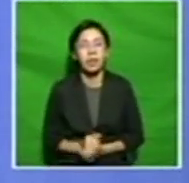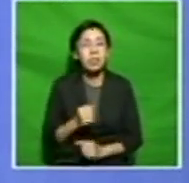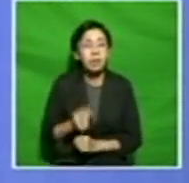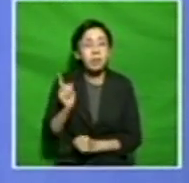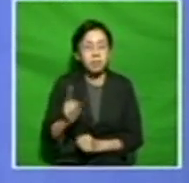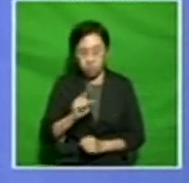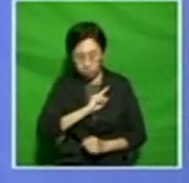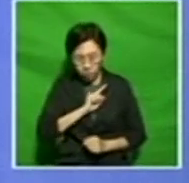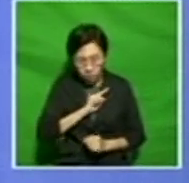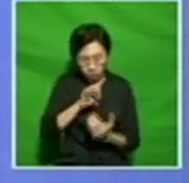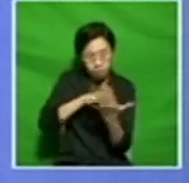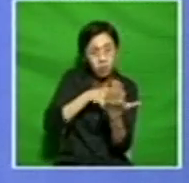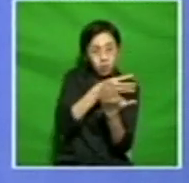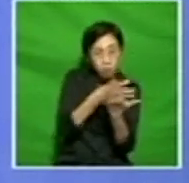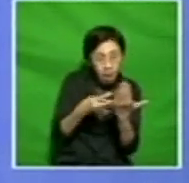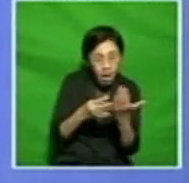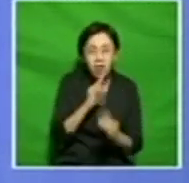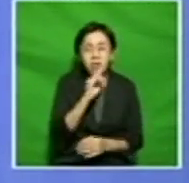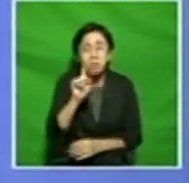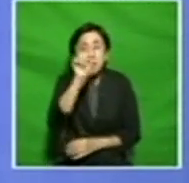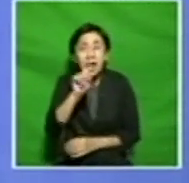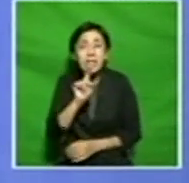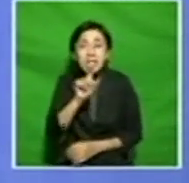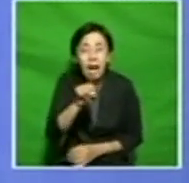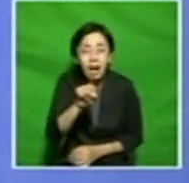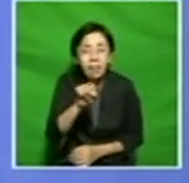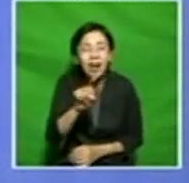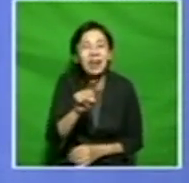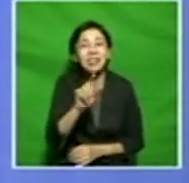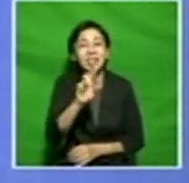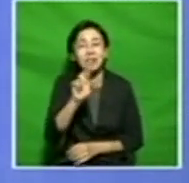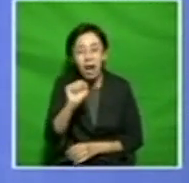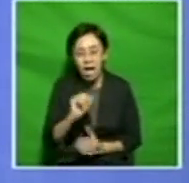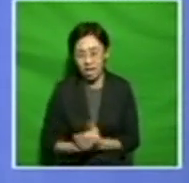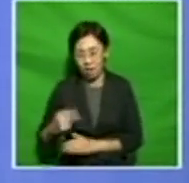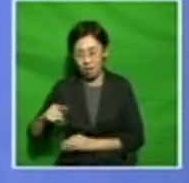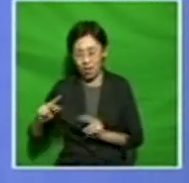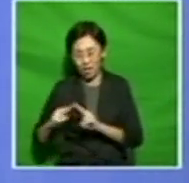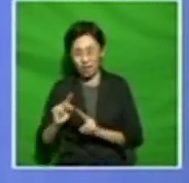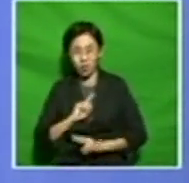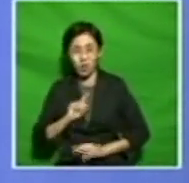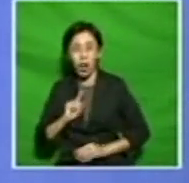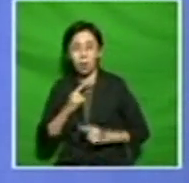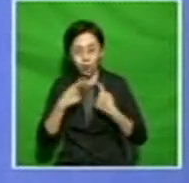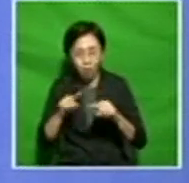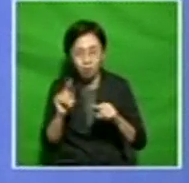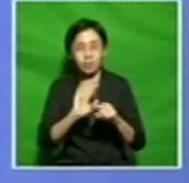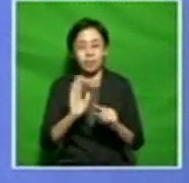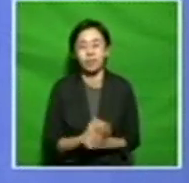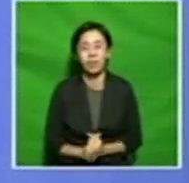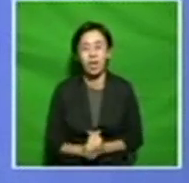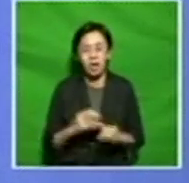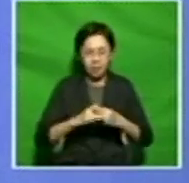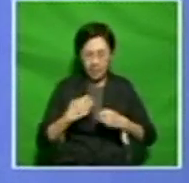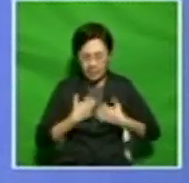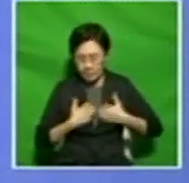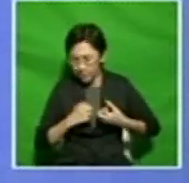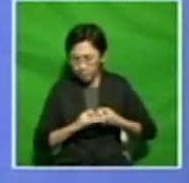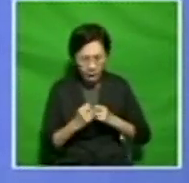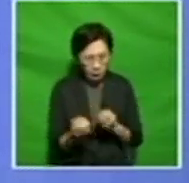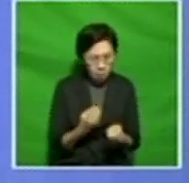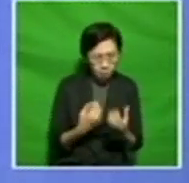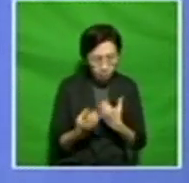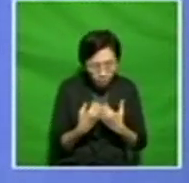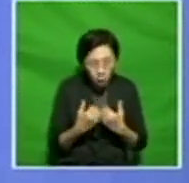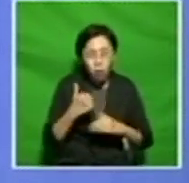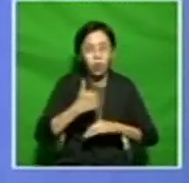ต้องรับผิดชอบมีกระทู้ถามในสภาท่านก็ต้องไปตอบไม่ใช่ปลัดกระทรวงมีเรื่องร้องเรียนมาท่านก็ต้องดูแลรับผิดชอ